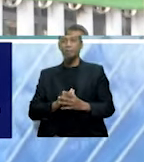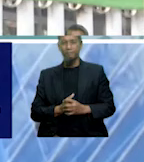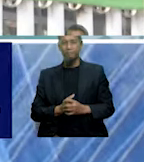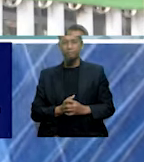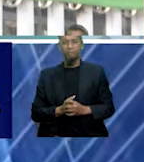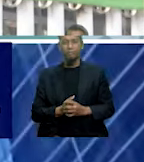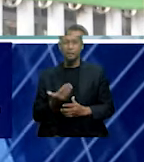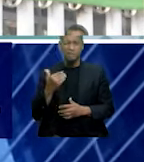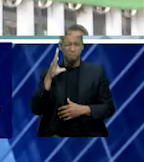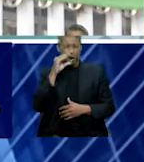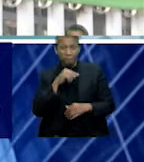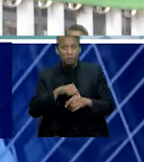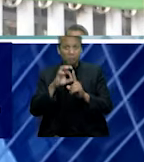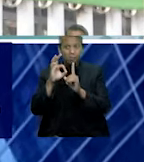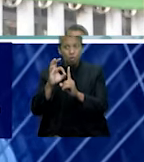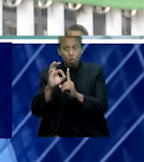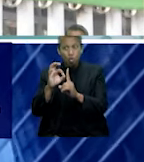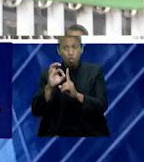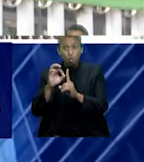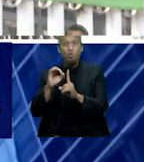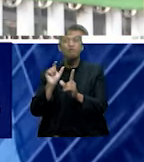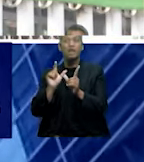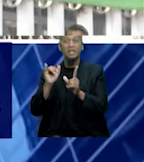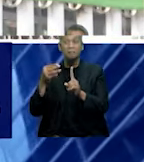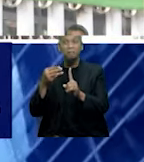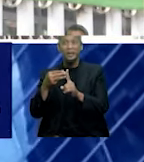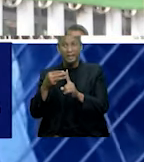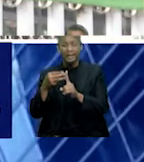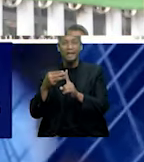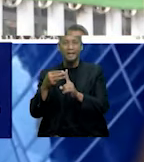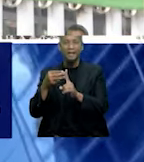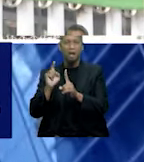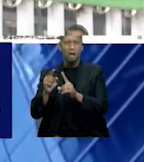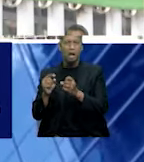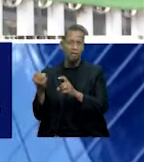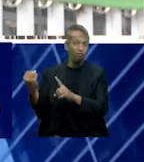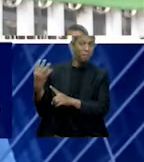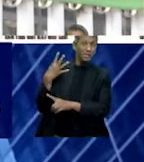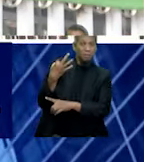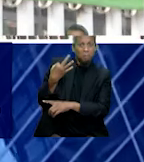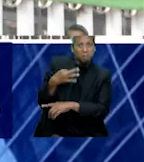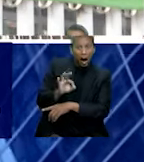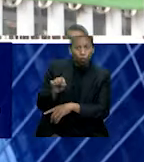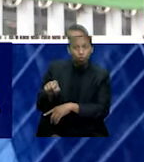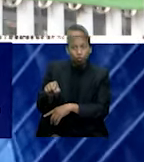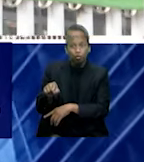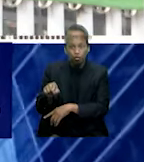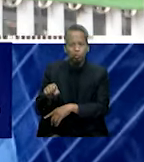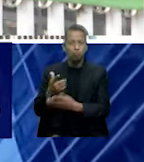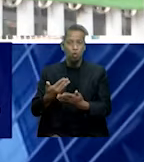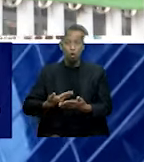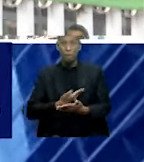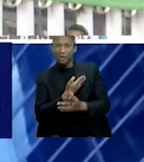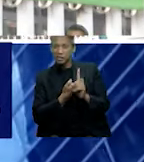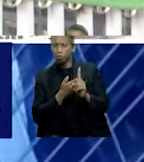10 malam waktu Indonesia Barat. Dan adapun informasi terbaru yang kami dapatkan, ternyata ada lebih dari 1 korban, karena